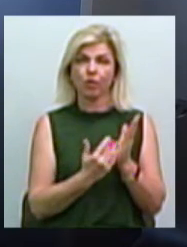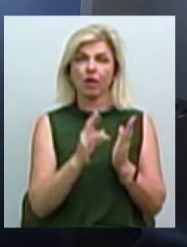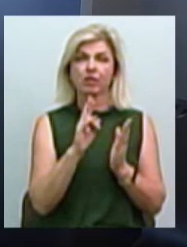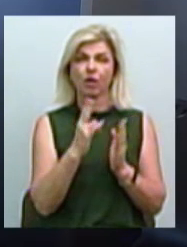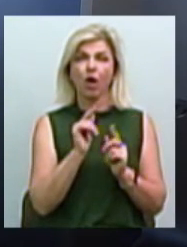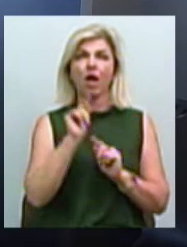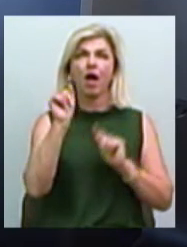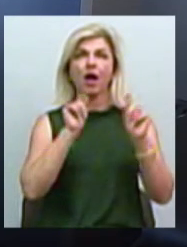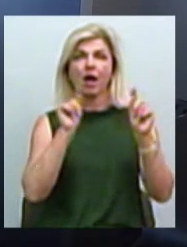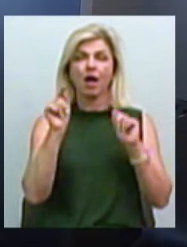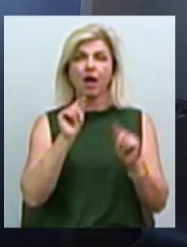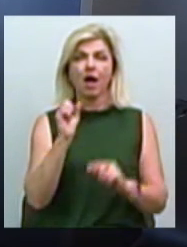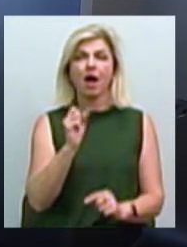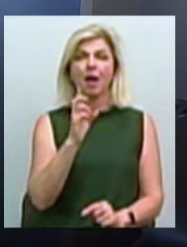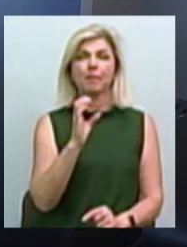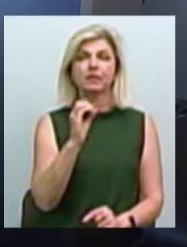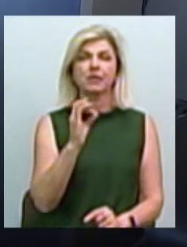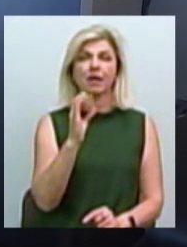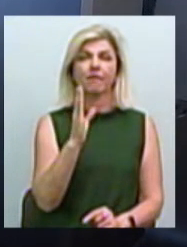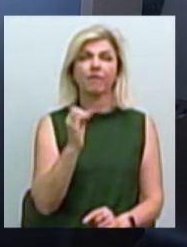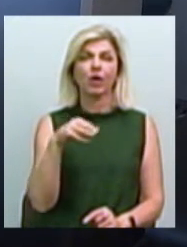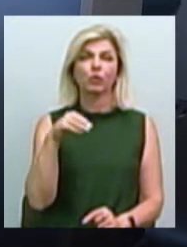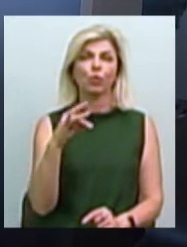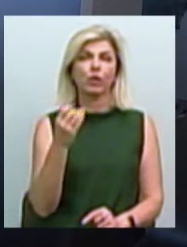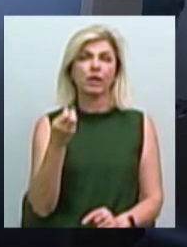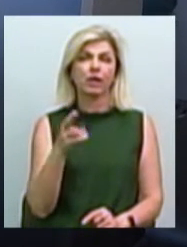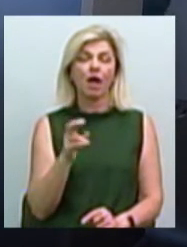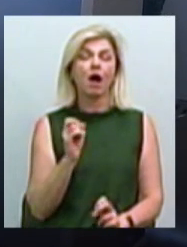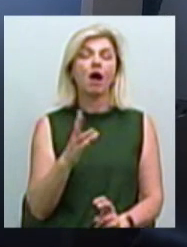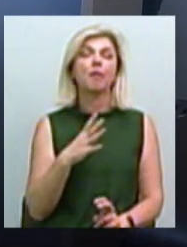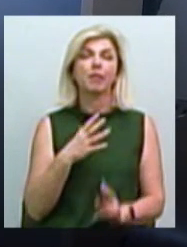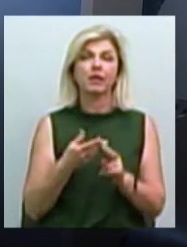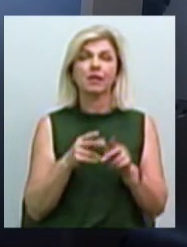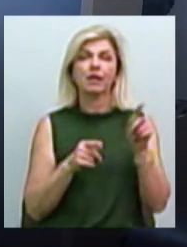астрономічна обсерваторія. О, да. От як бути з такими об'єктами? Чого чекати їм?